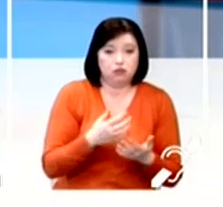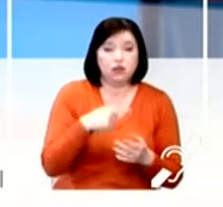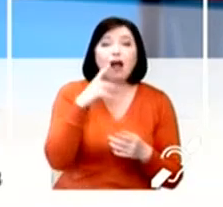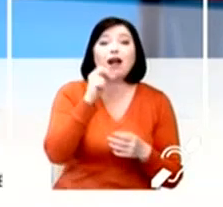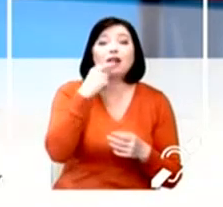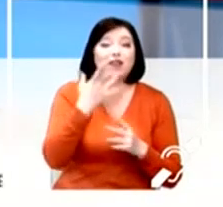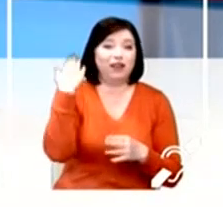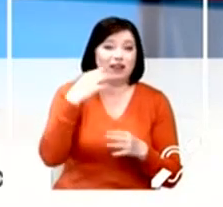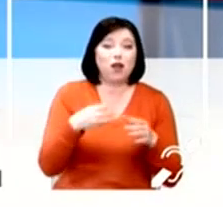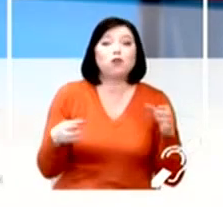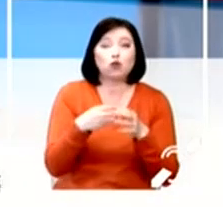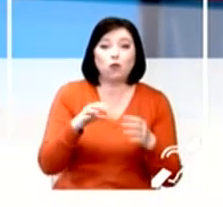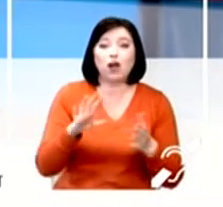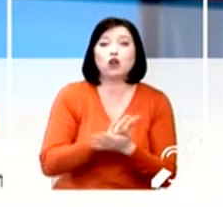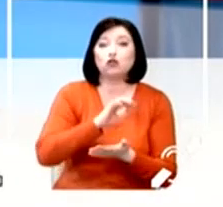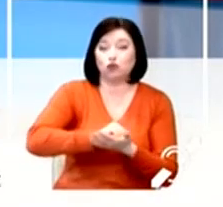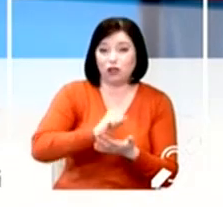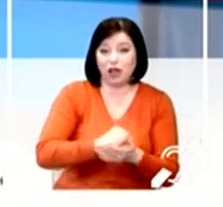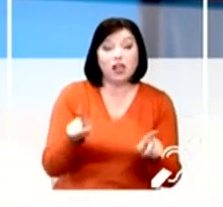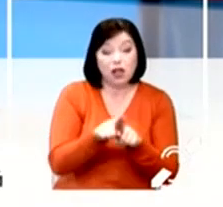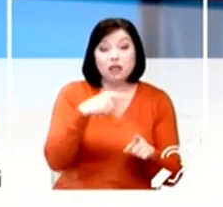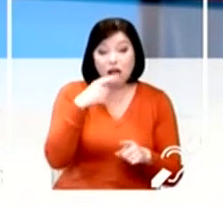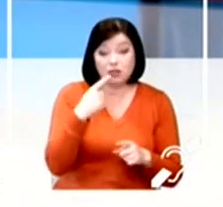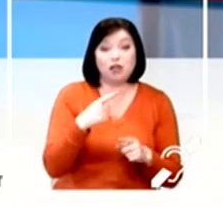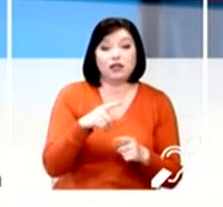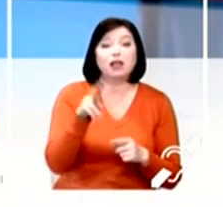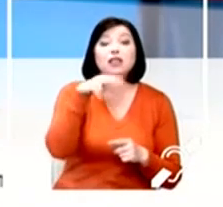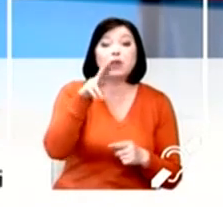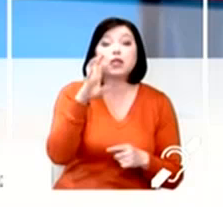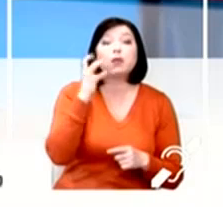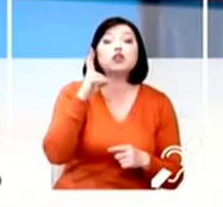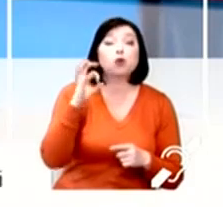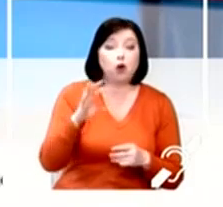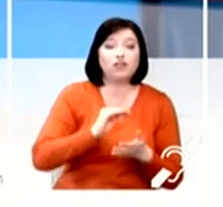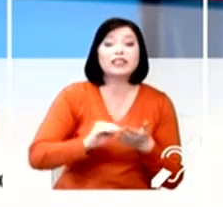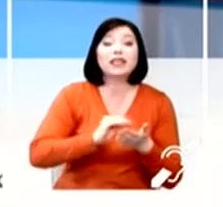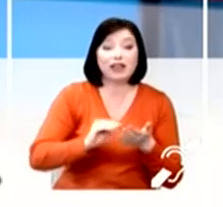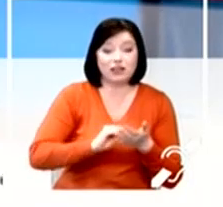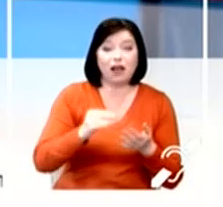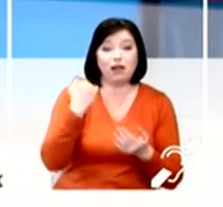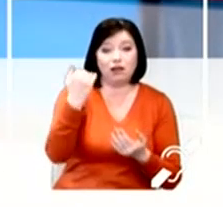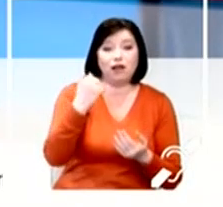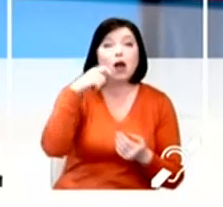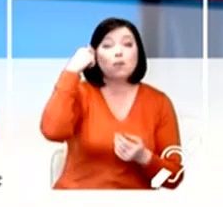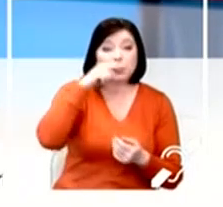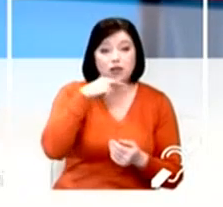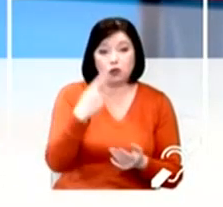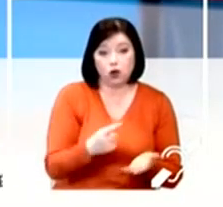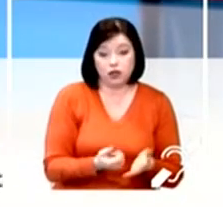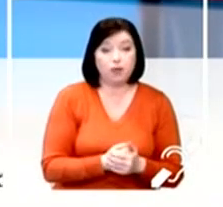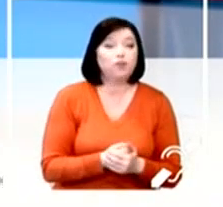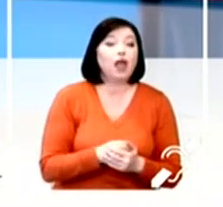consorțiu de jurnaliști internaționali, a afirmat astăzi Dmitri Peskov, secretarul de presă al președinției ruse. De cealaltă